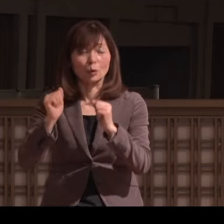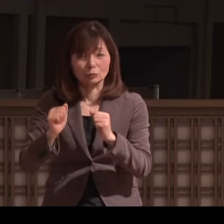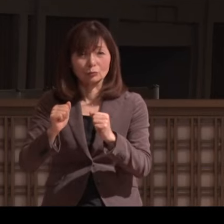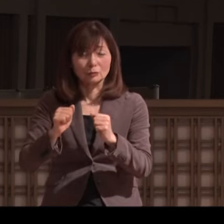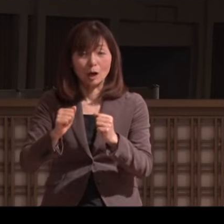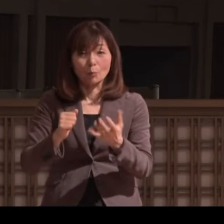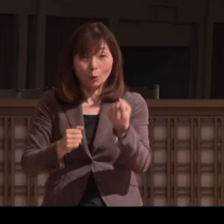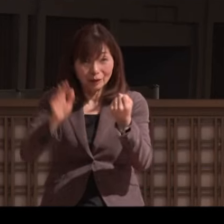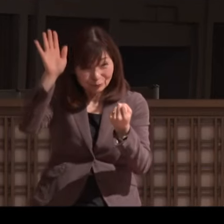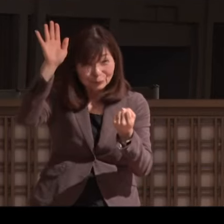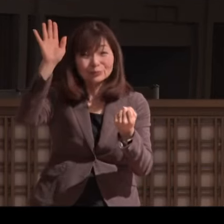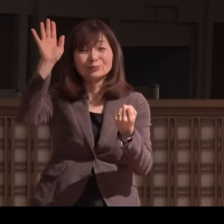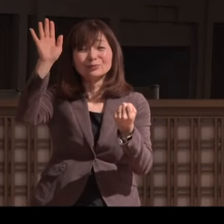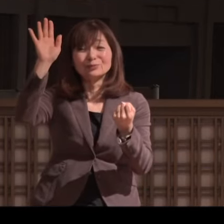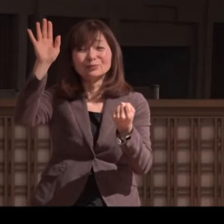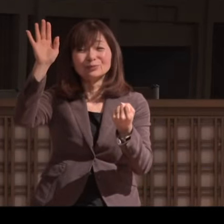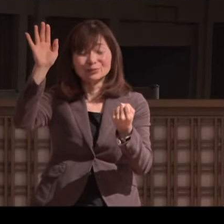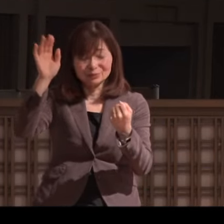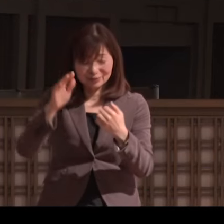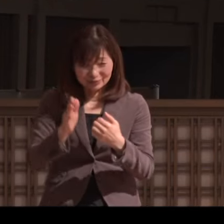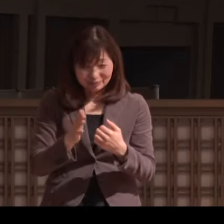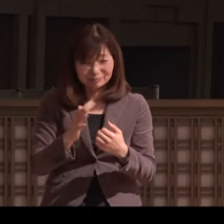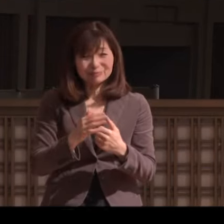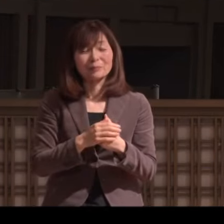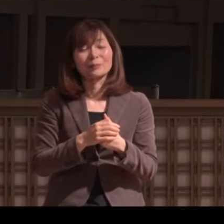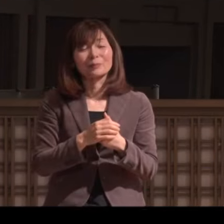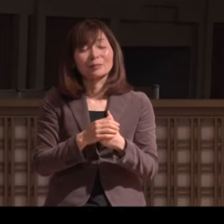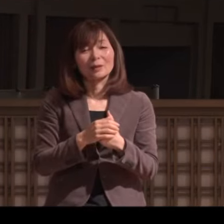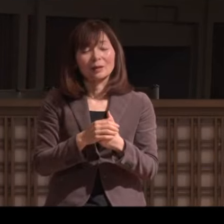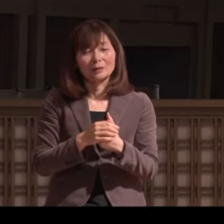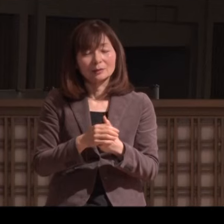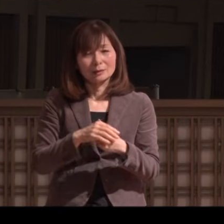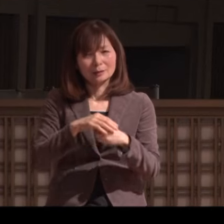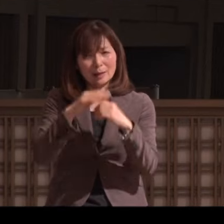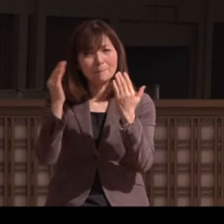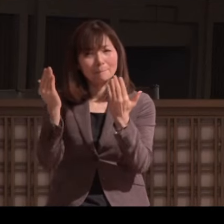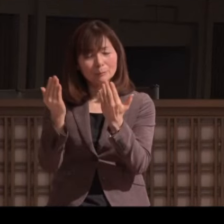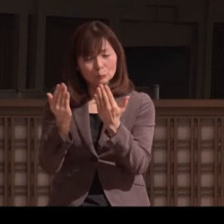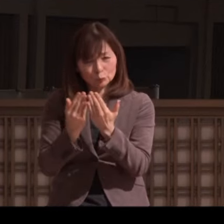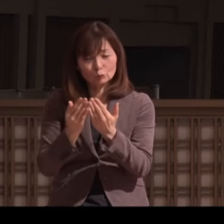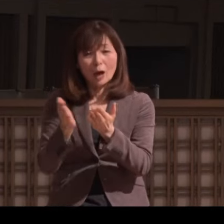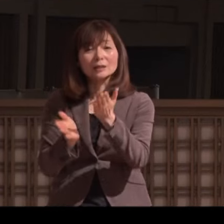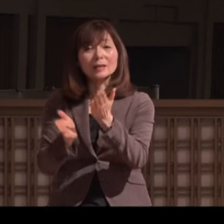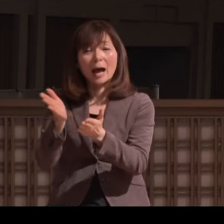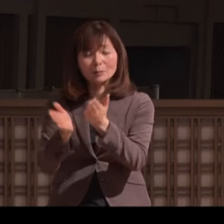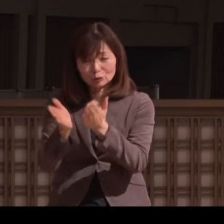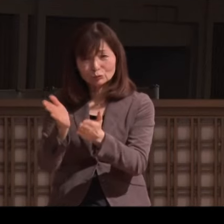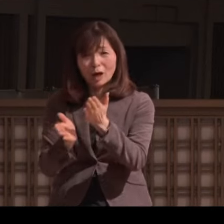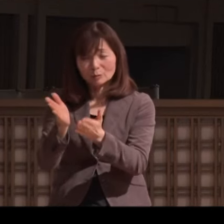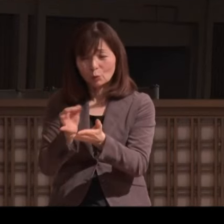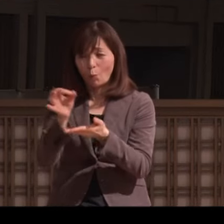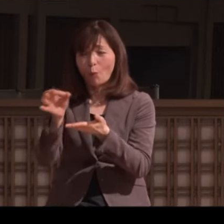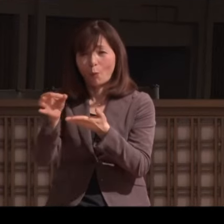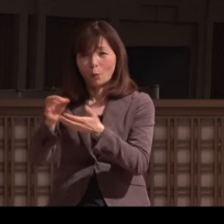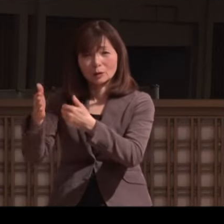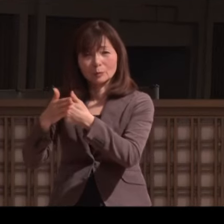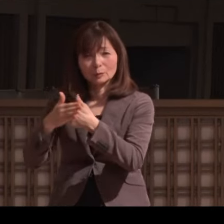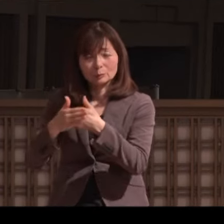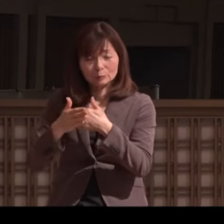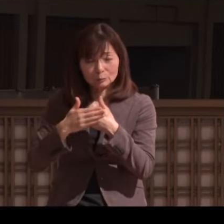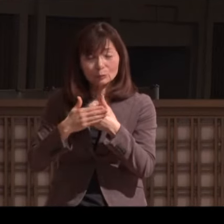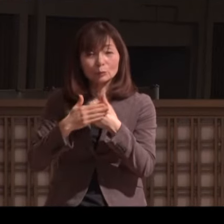ていやいやいやいやいやねあれは全部サービスをお金で買うとすれば2000万ぐらい